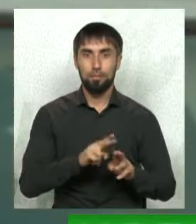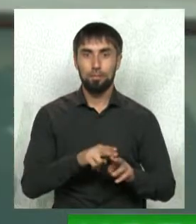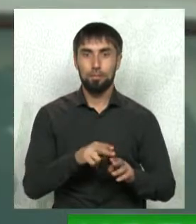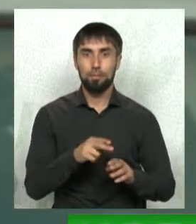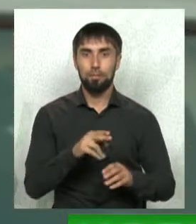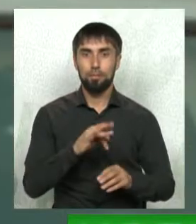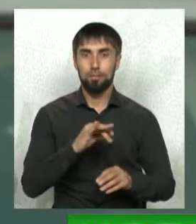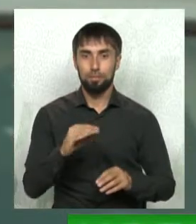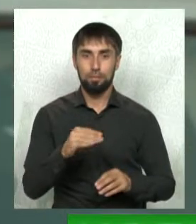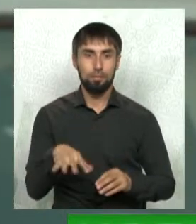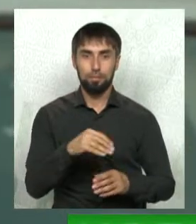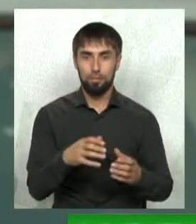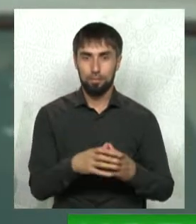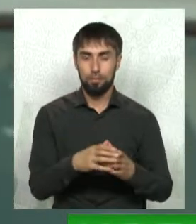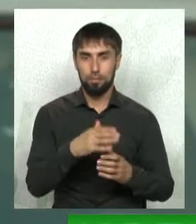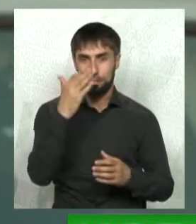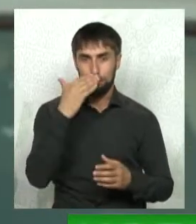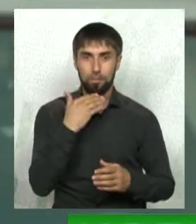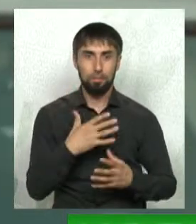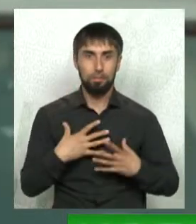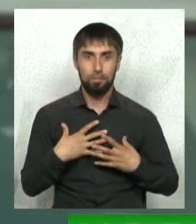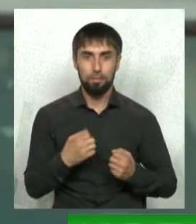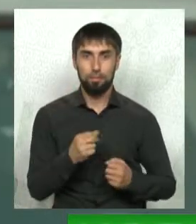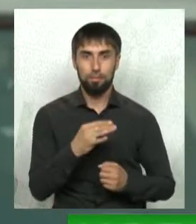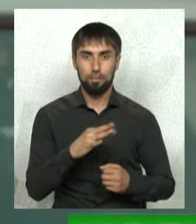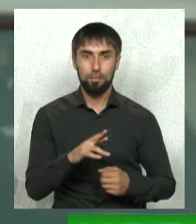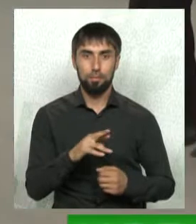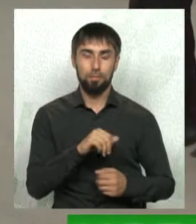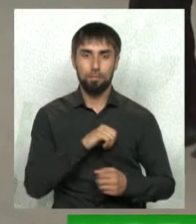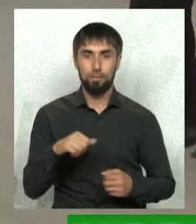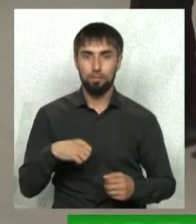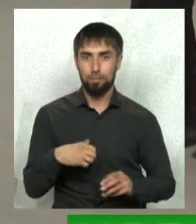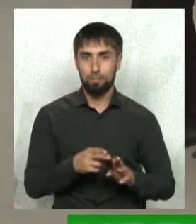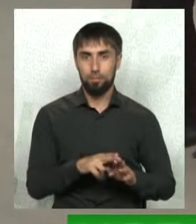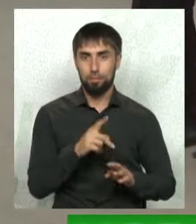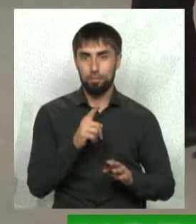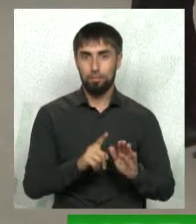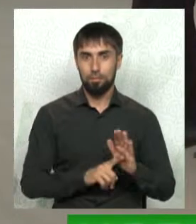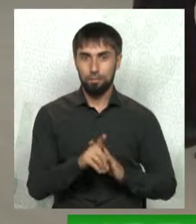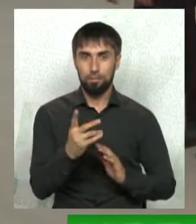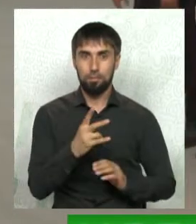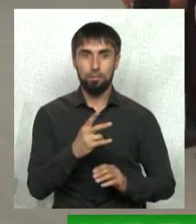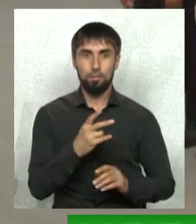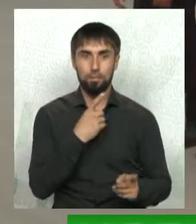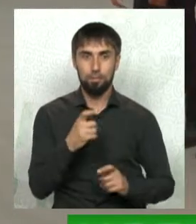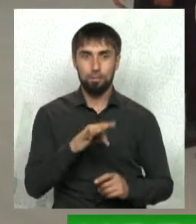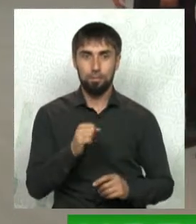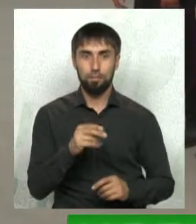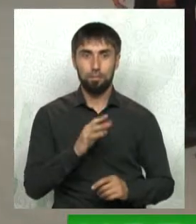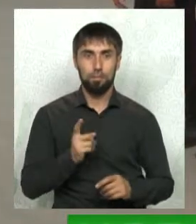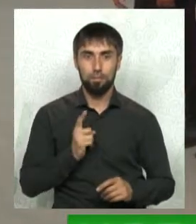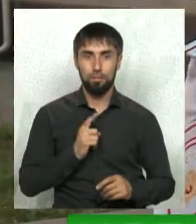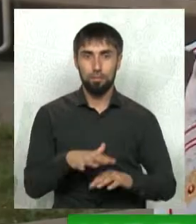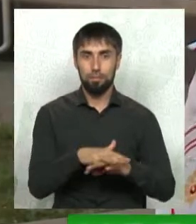всего личного состава. Летняя детская оздоровительная кампания в самом разгаре, а значит, нужно усилить меры по охране